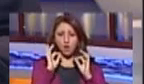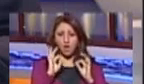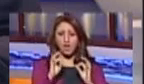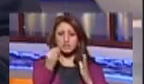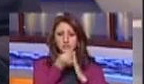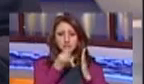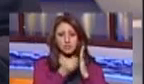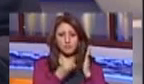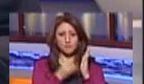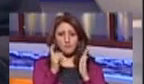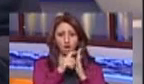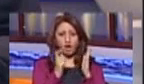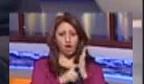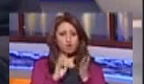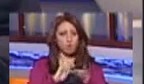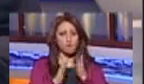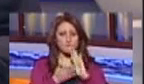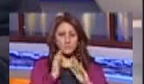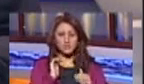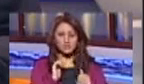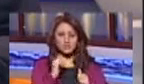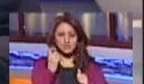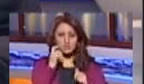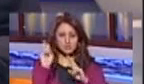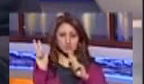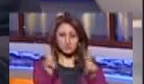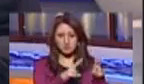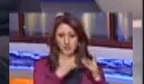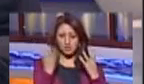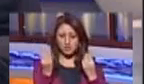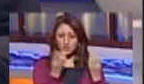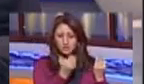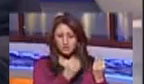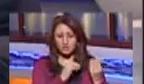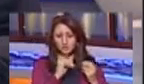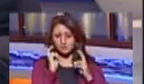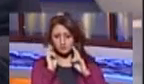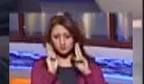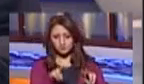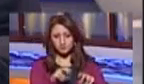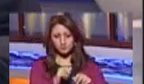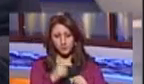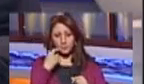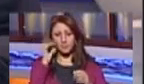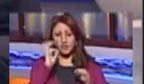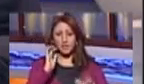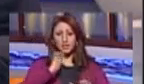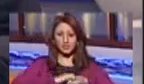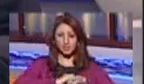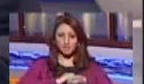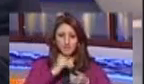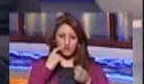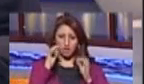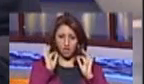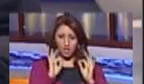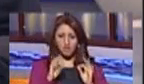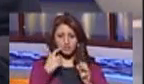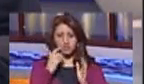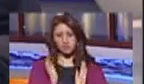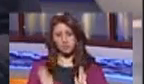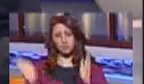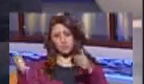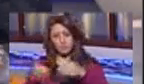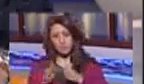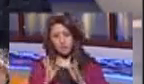في نفس الوقت النخبه وجميع الاطراف الفاشله في الوفاق والعجز عن الاتفاق سواء اغلبيه